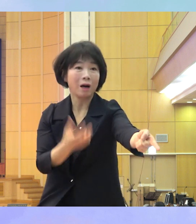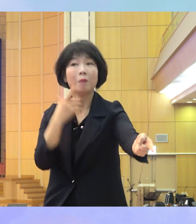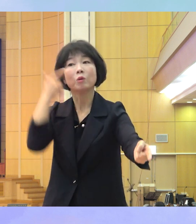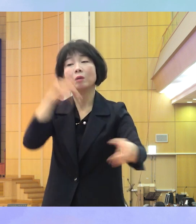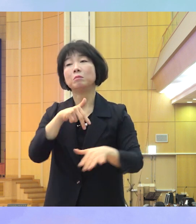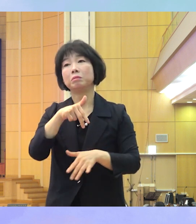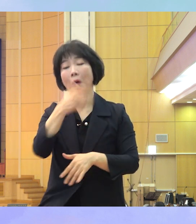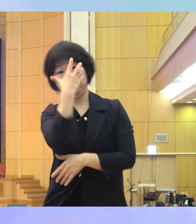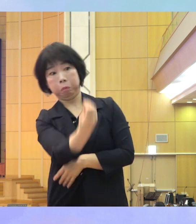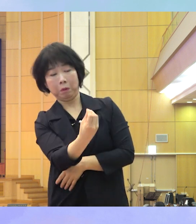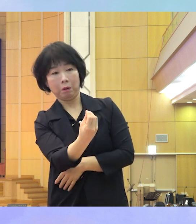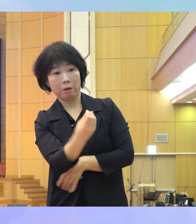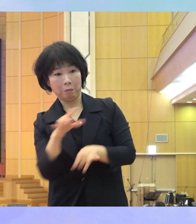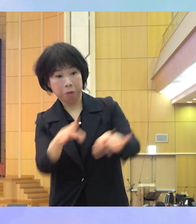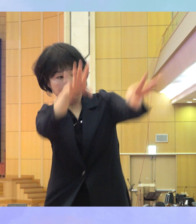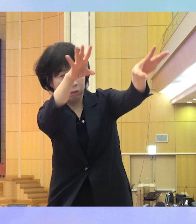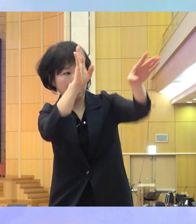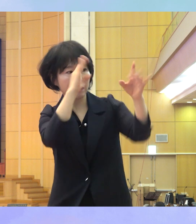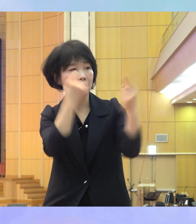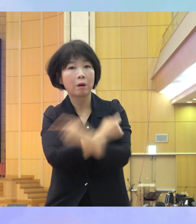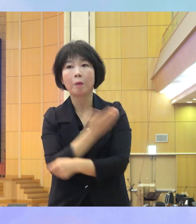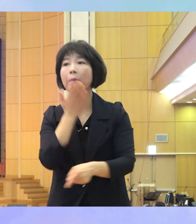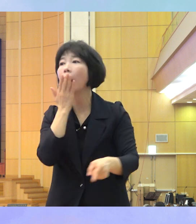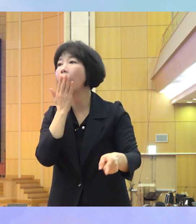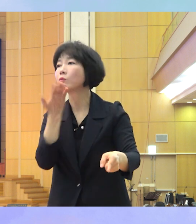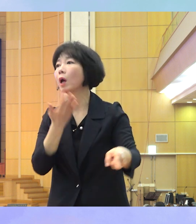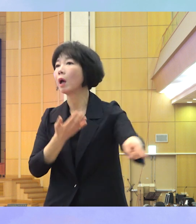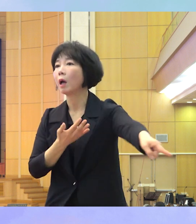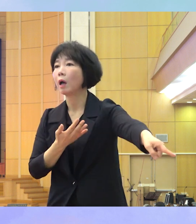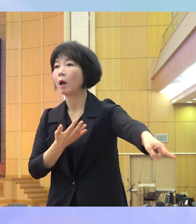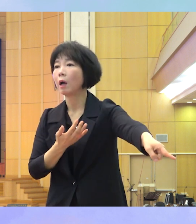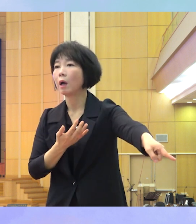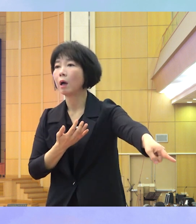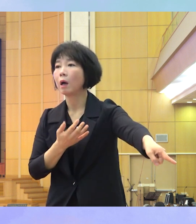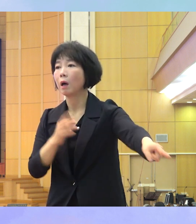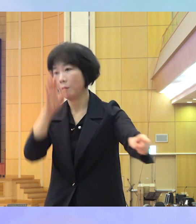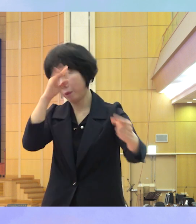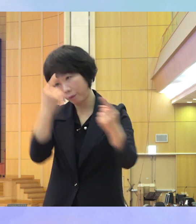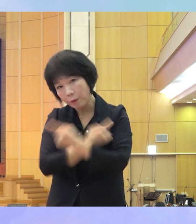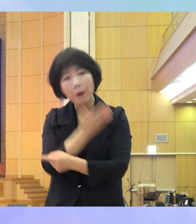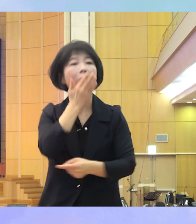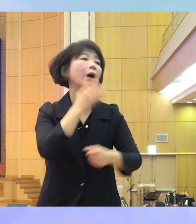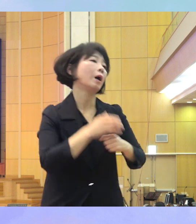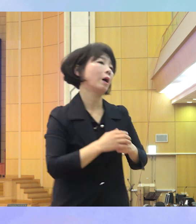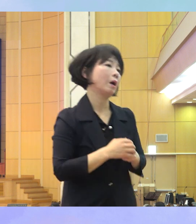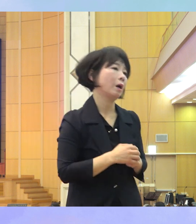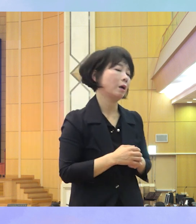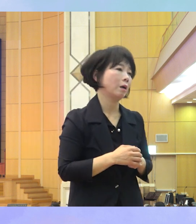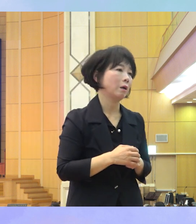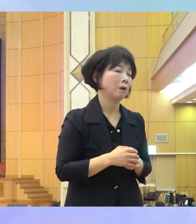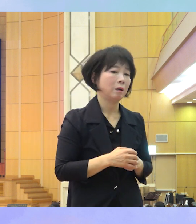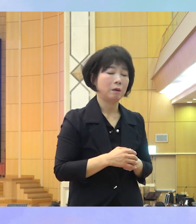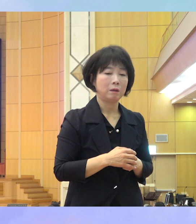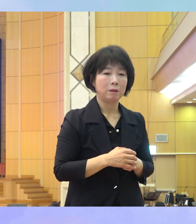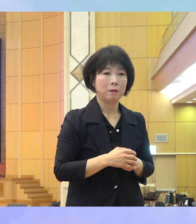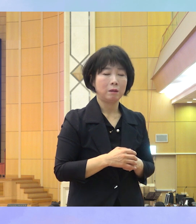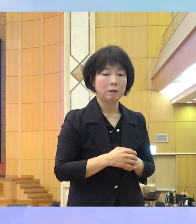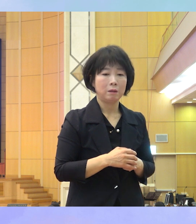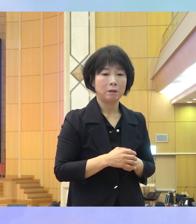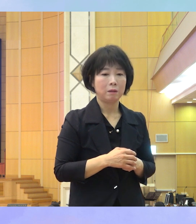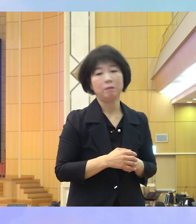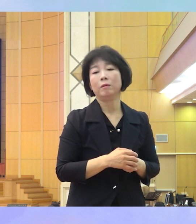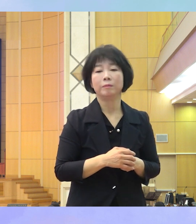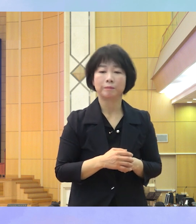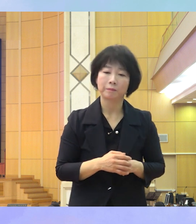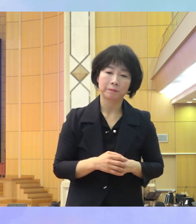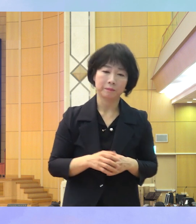위해서 길도에다가 침상을 깔아놓고 그리고 누워 있잖아. 그리고 기다리고 있잖아.